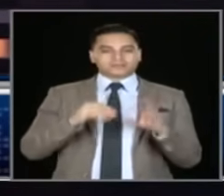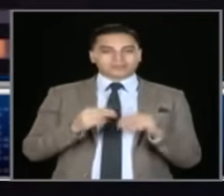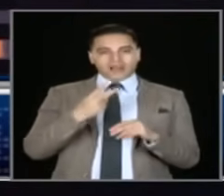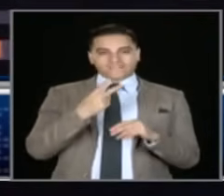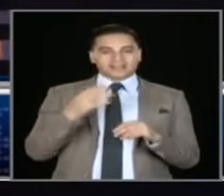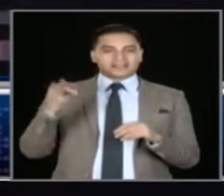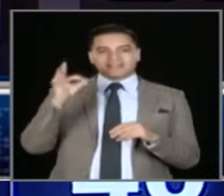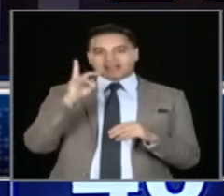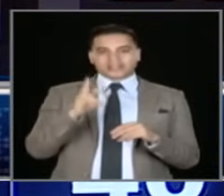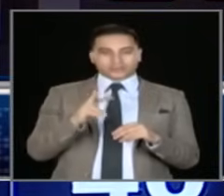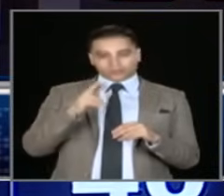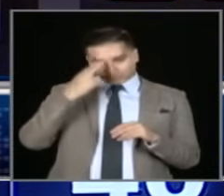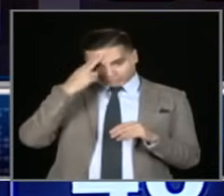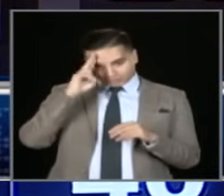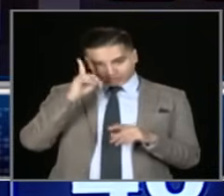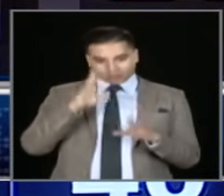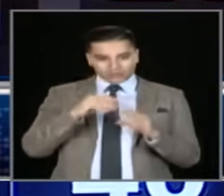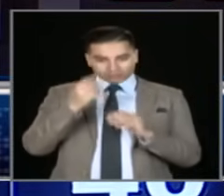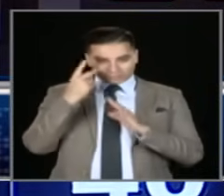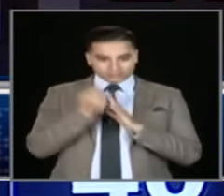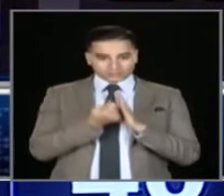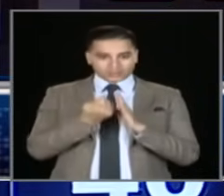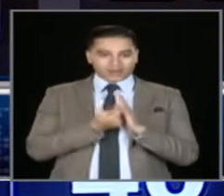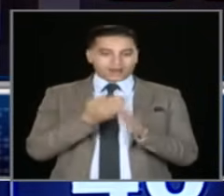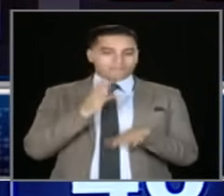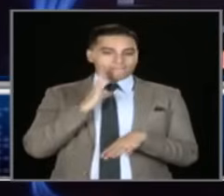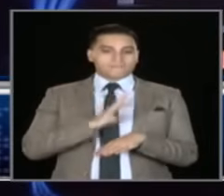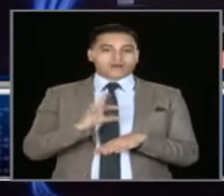2023 رواية فلسفية